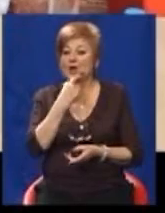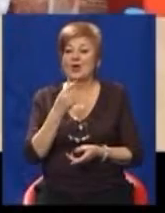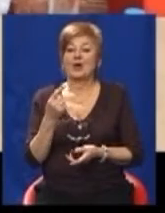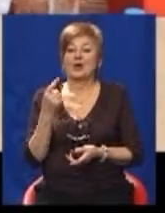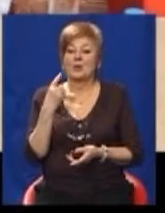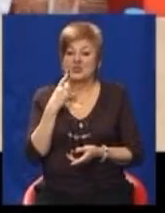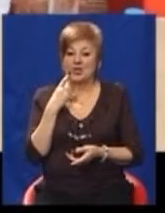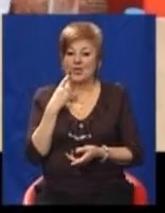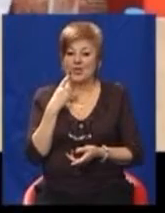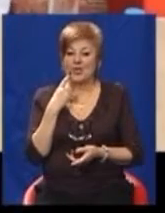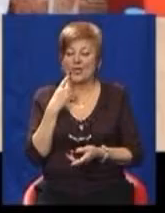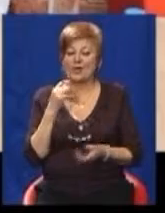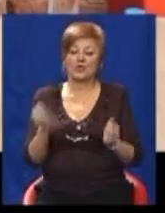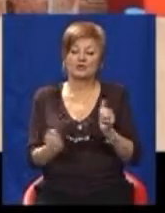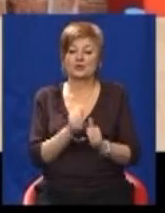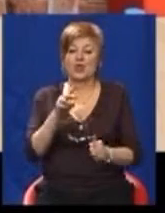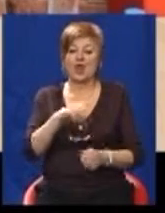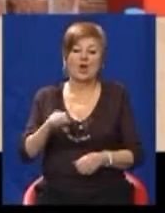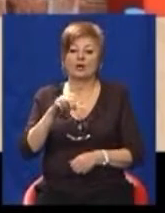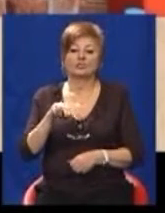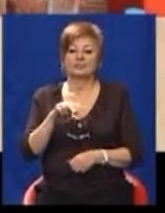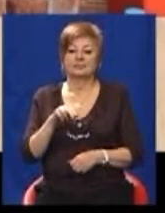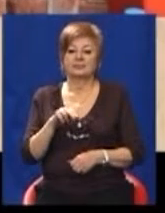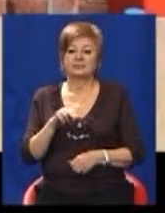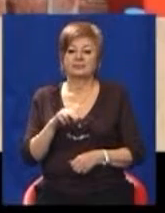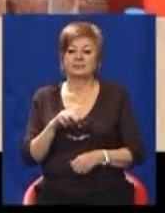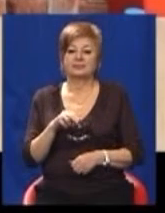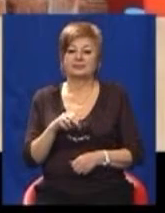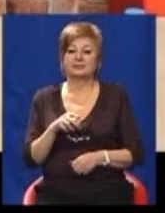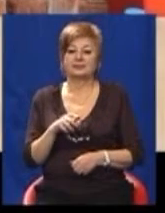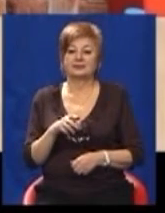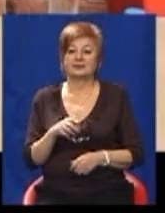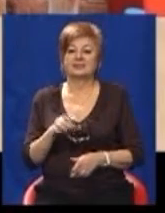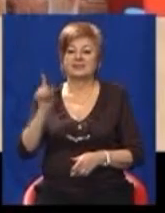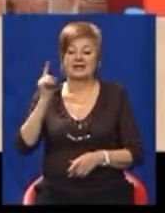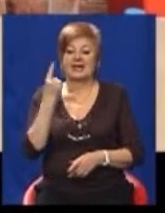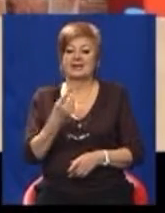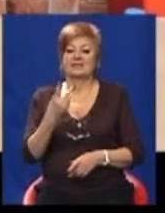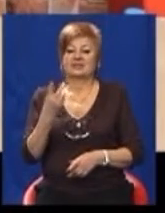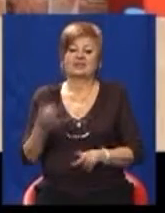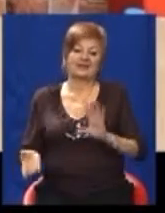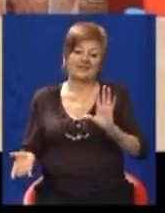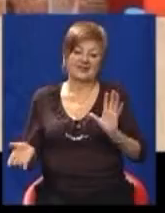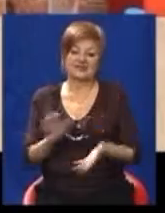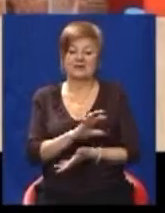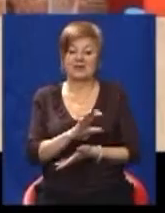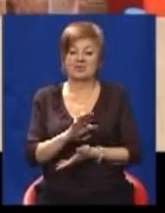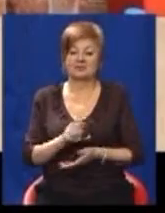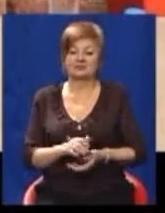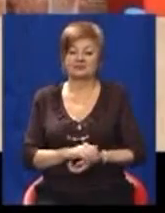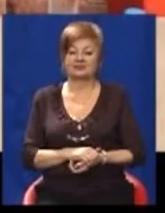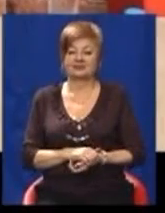багато-багато сухого льоду. Готові? Беріть контейнер і на 1, 2, 3 висипаємо. 1,